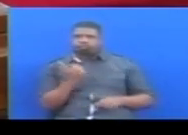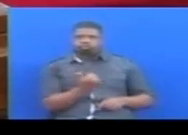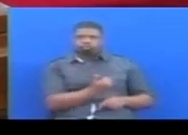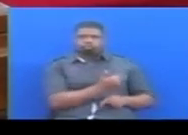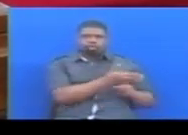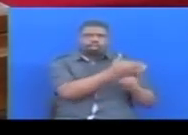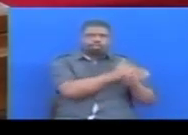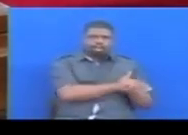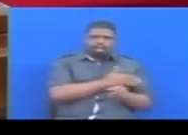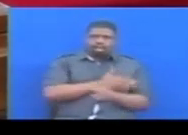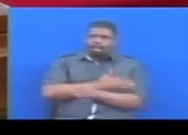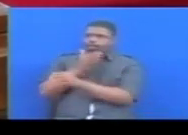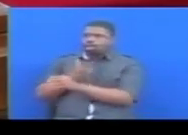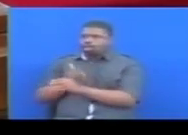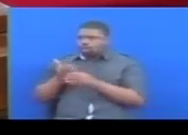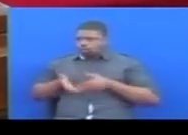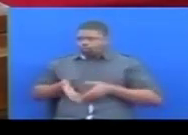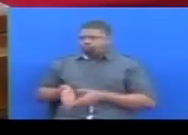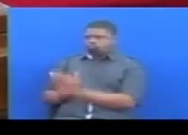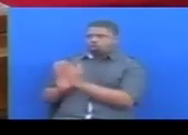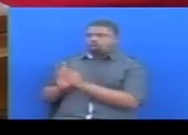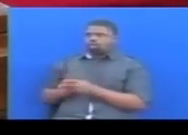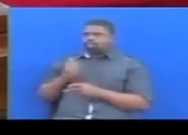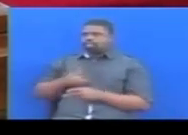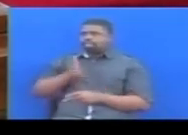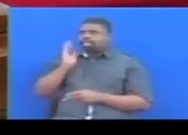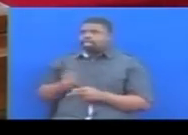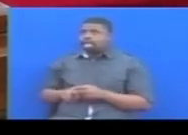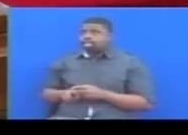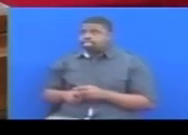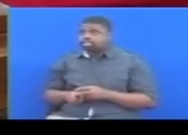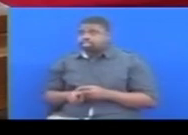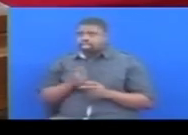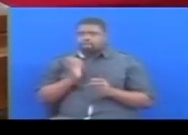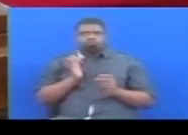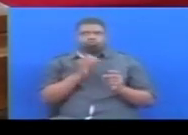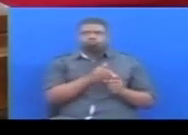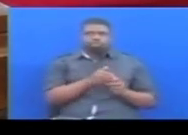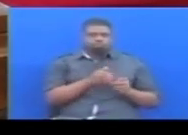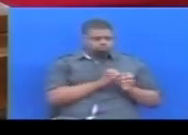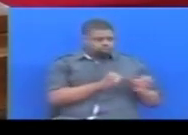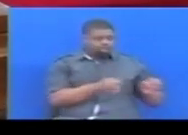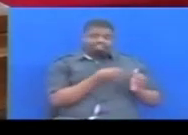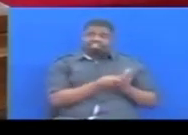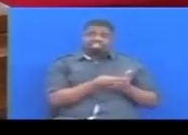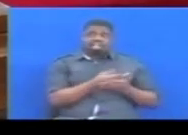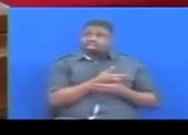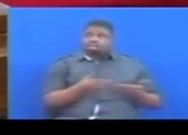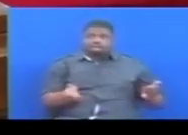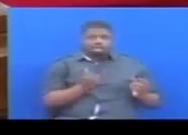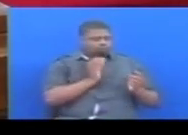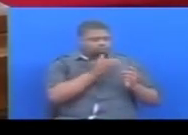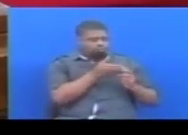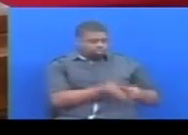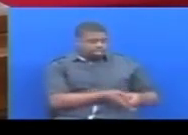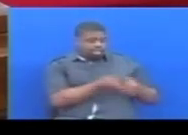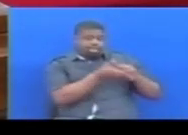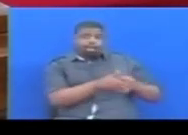ya kujifungua. Hivyo, serikali haina kusudio la kutenga fedha kwa ajili ya kuwasaidia kina